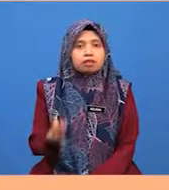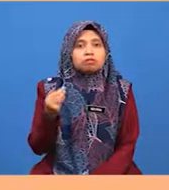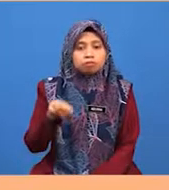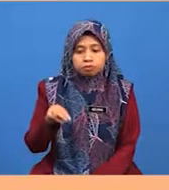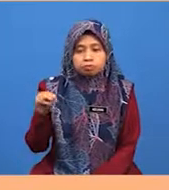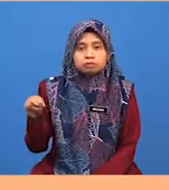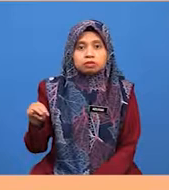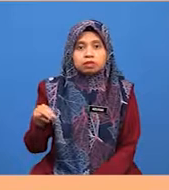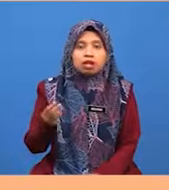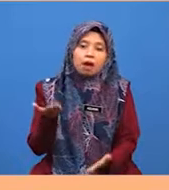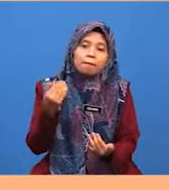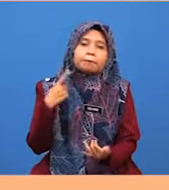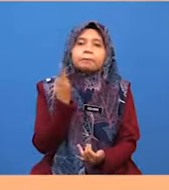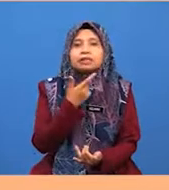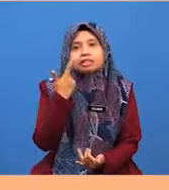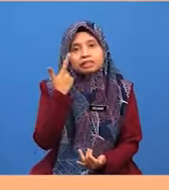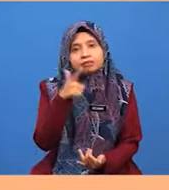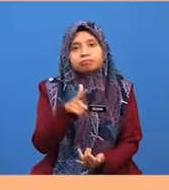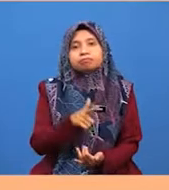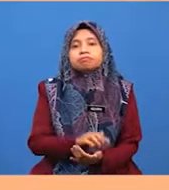Murid-murid, mari kita lihat.